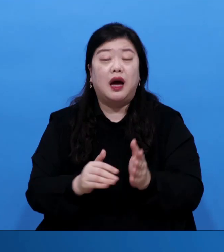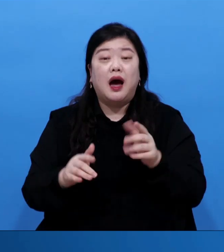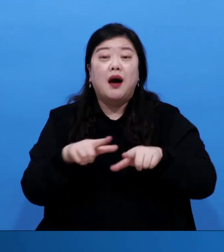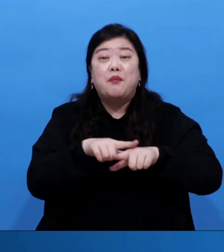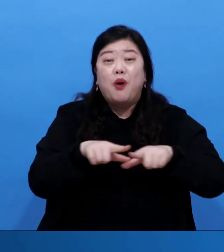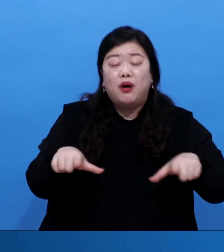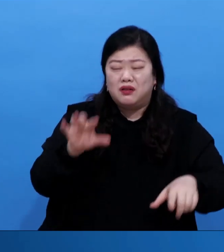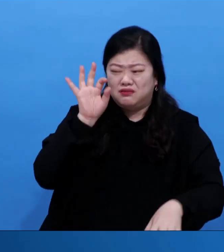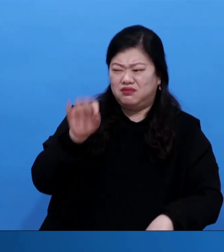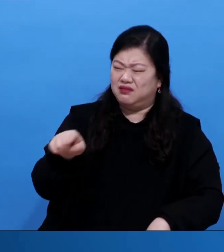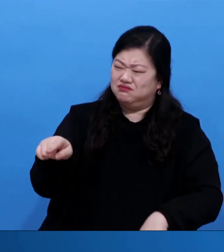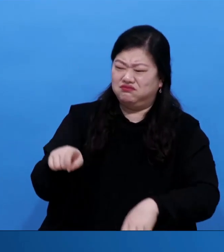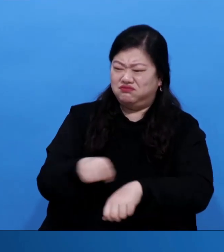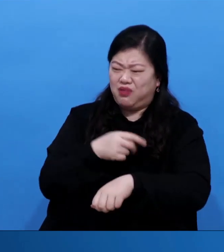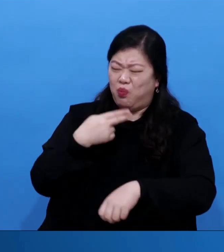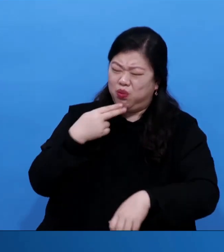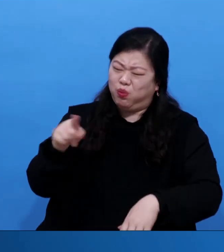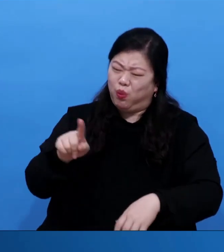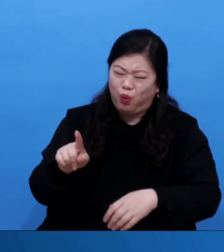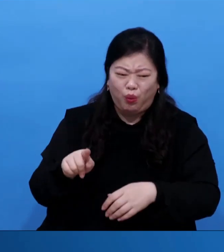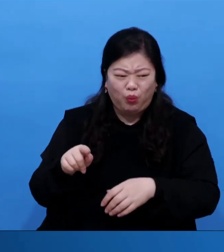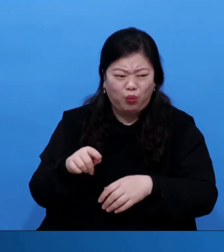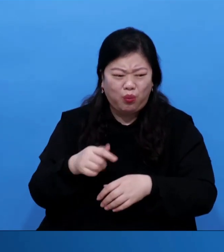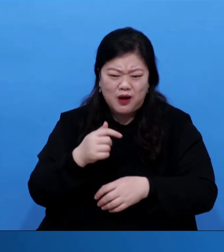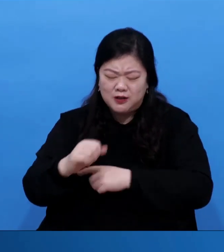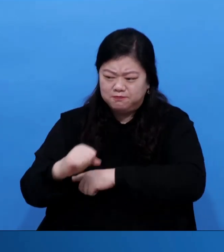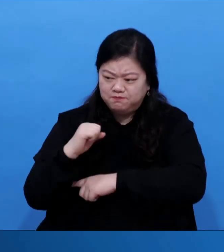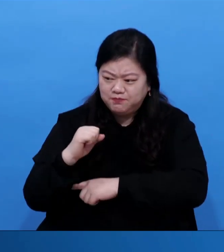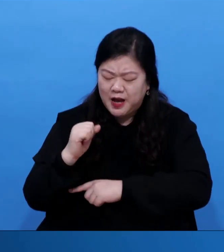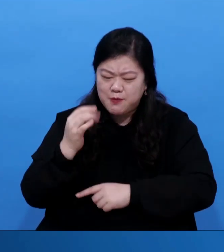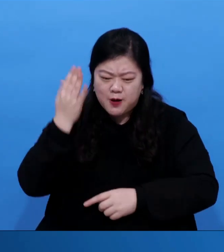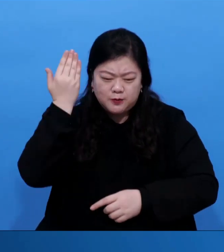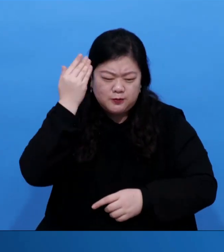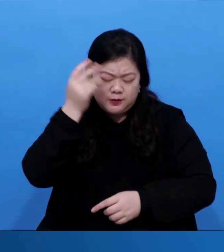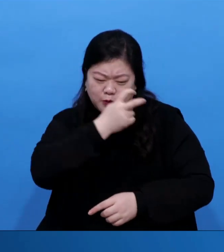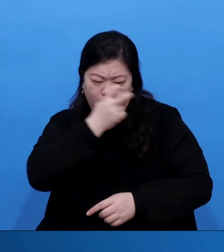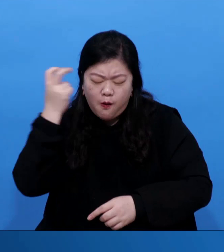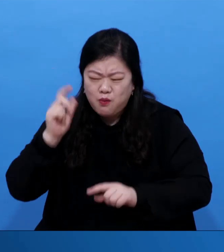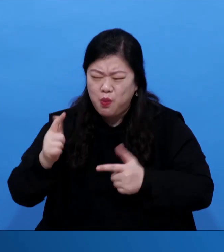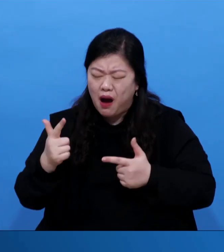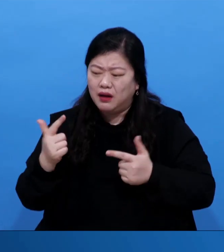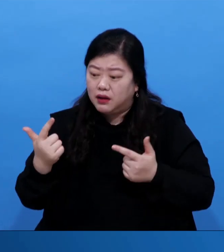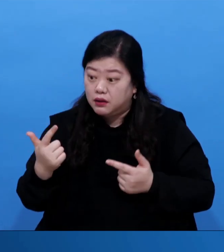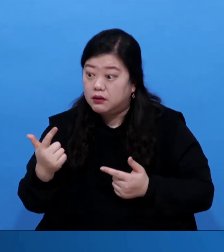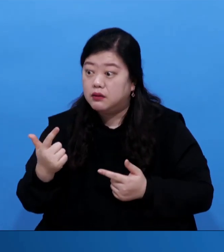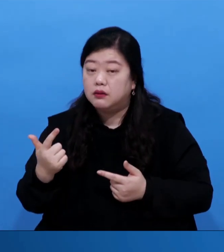that's how they changed, Acts 2. 당장 여기에는